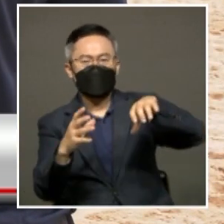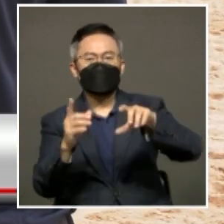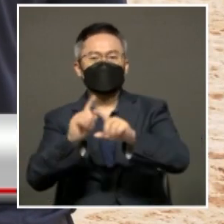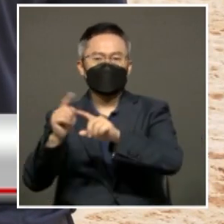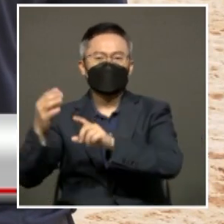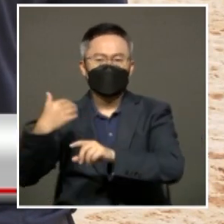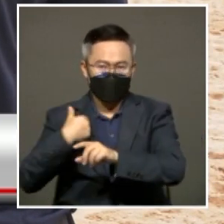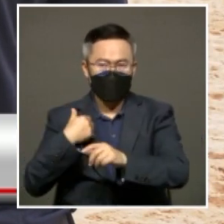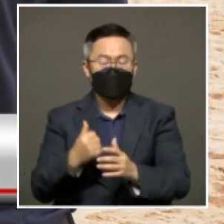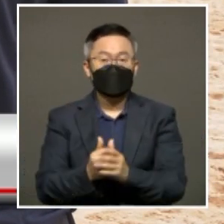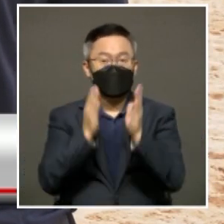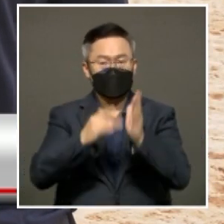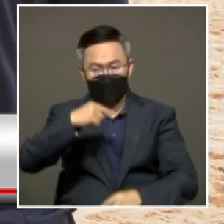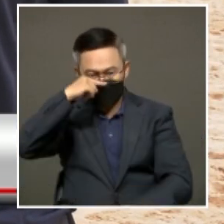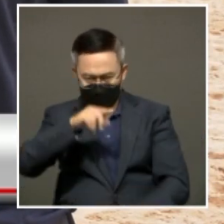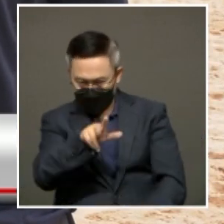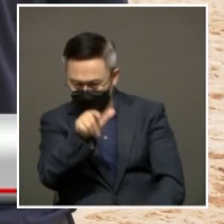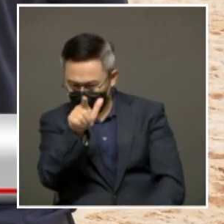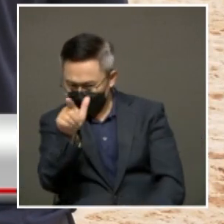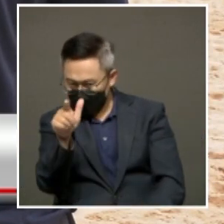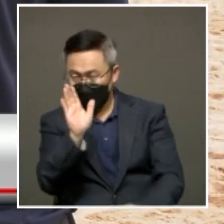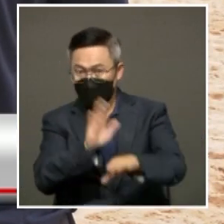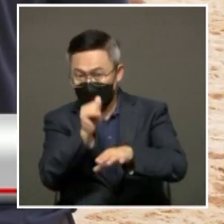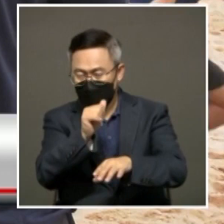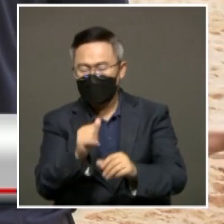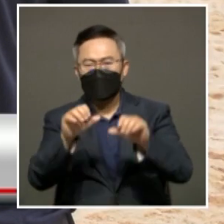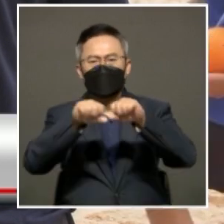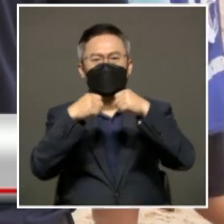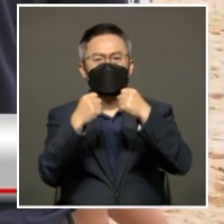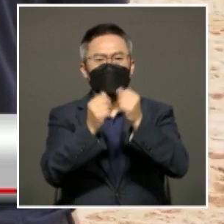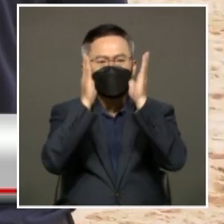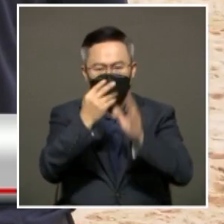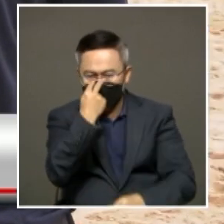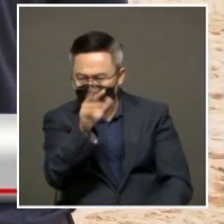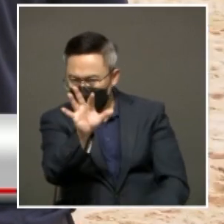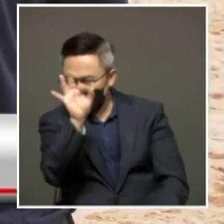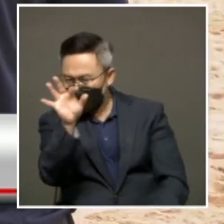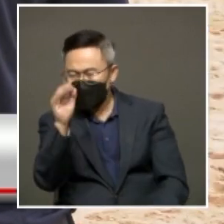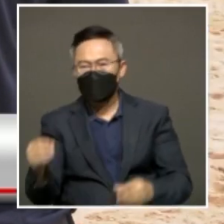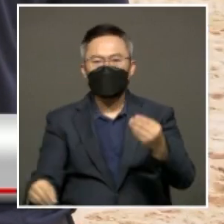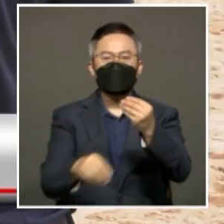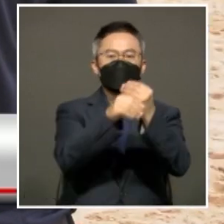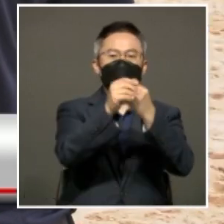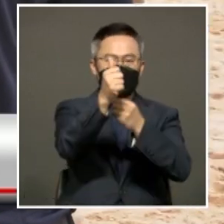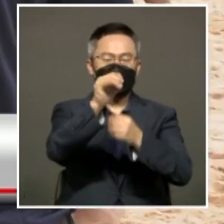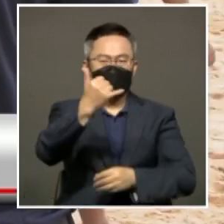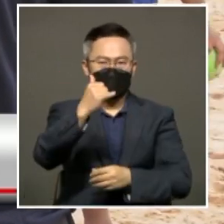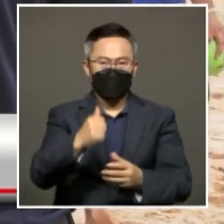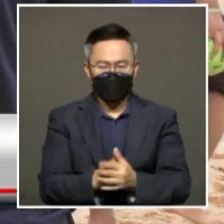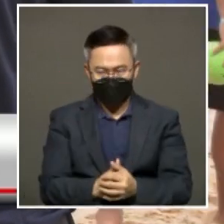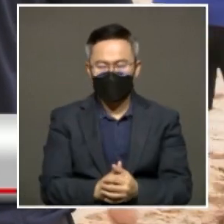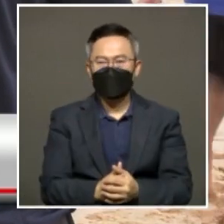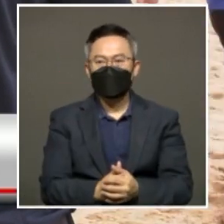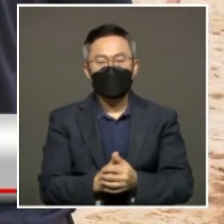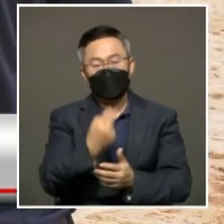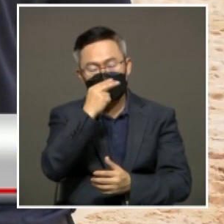นักกีฬาเราก็จะได้โชว์ความสามารถให้เขาเห็นว่าเพราะว่าเขาอาจจะหานักกีฬาเพิ่มเติมอะไรเงี้ยเขาก็อาจจะดู